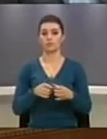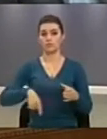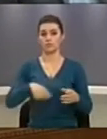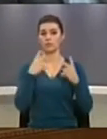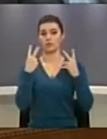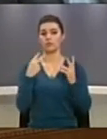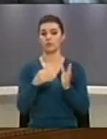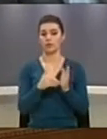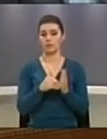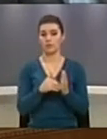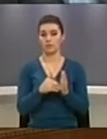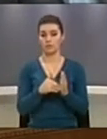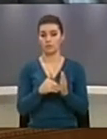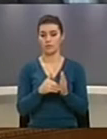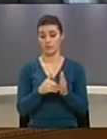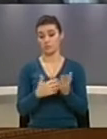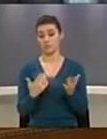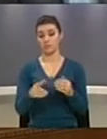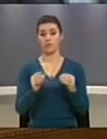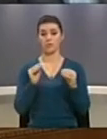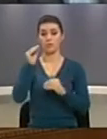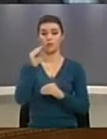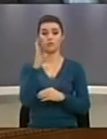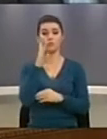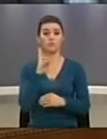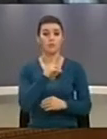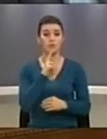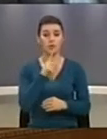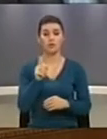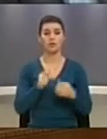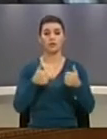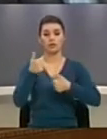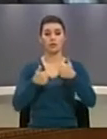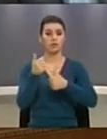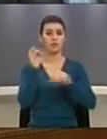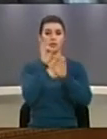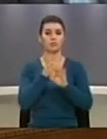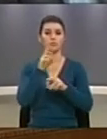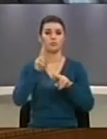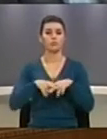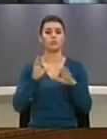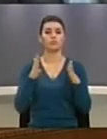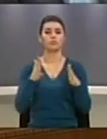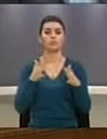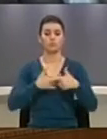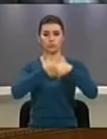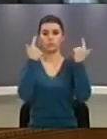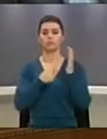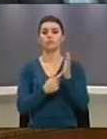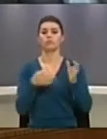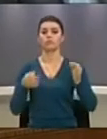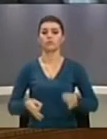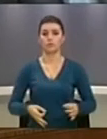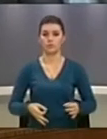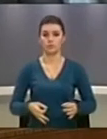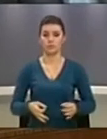cili është pronar i këtyre ndërmarrjeve publike. Ndërkohë që shumica e thjeshtë e deputetëve të Kuvendit në asnjë mënyrë nuk mund të konsiderohet si reflektim i këtij opinioni